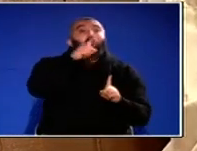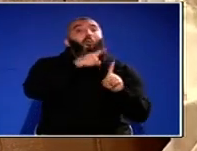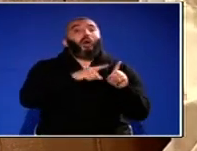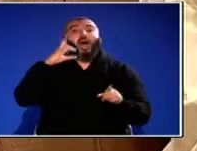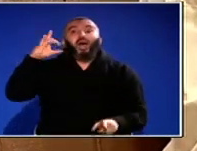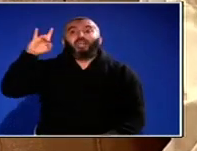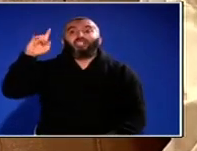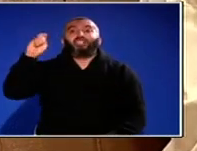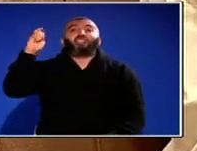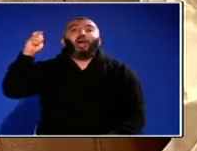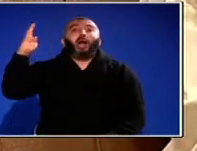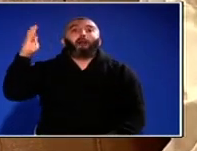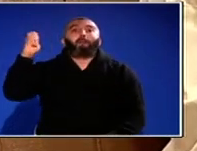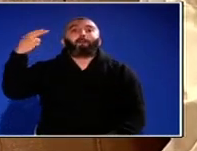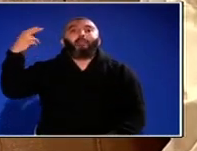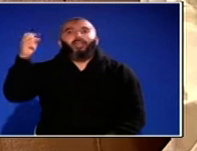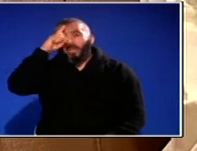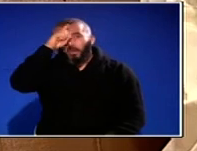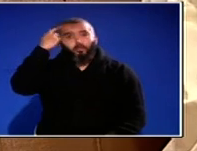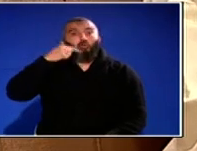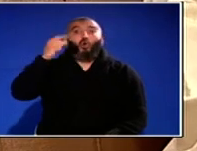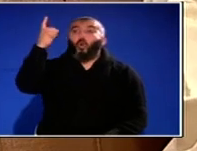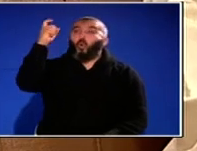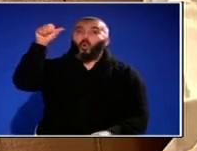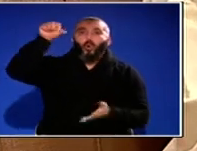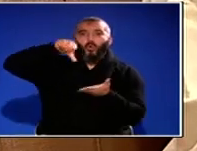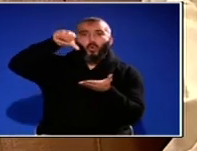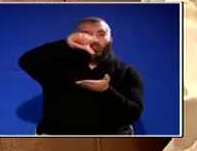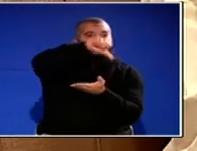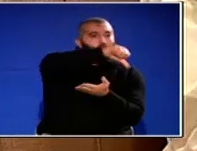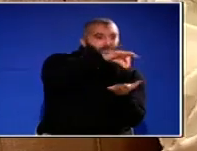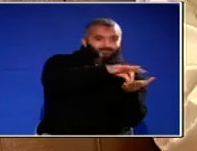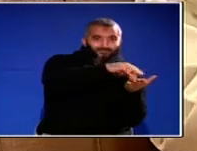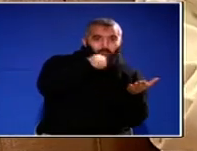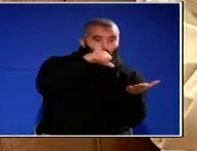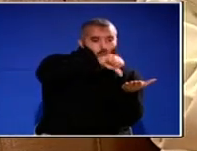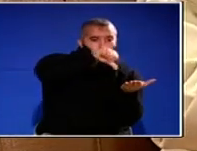وجل أن يوفقنا إلى ذلك. وإذا قلنا